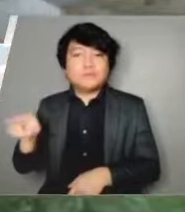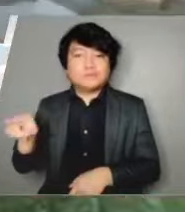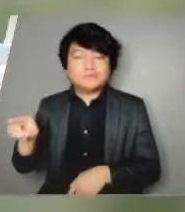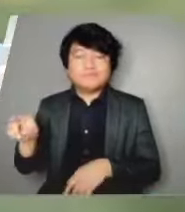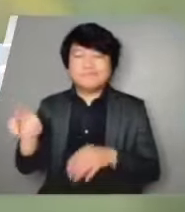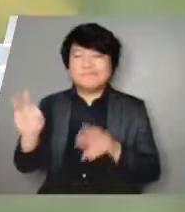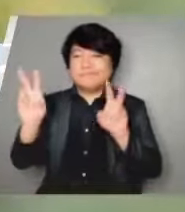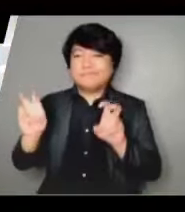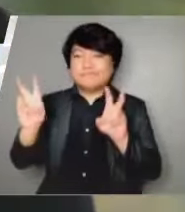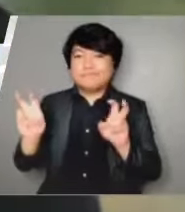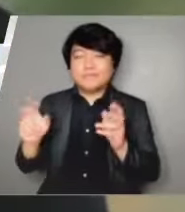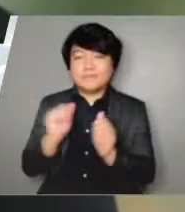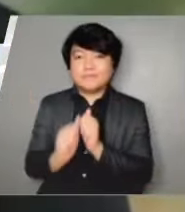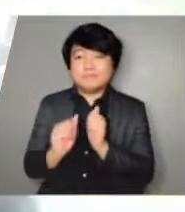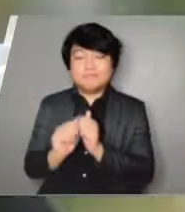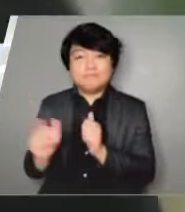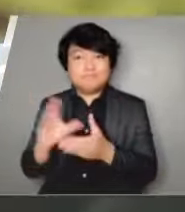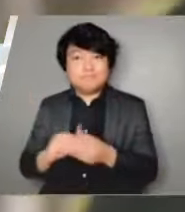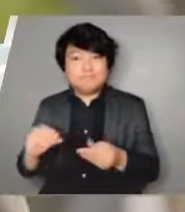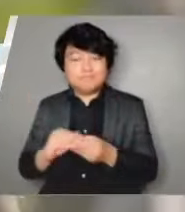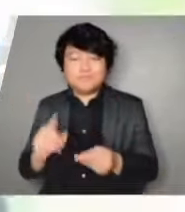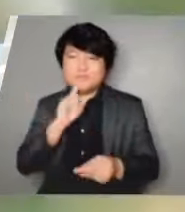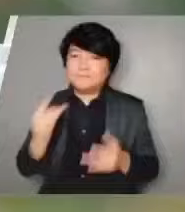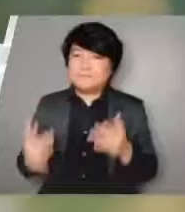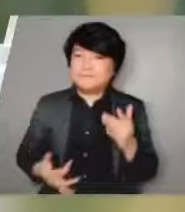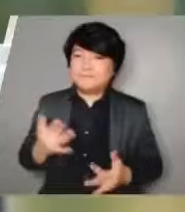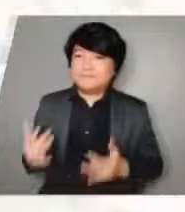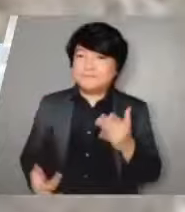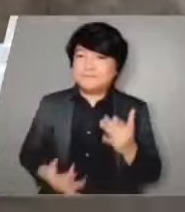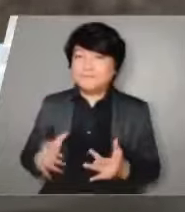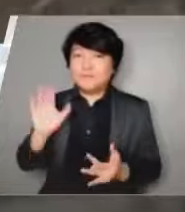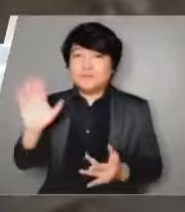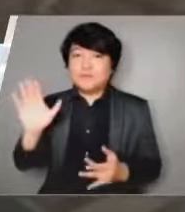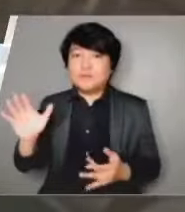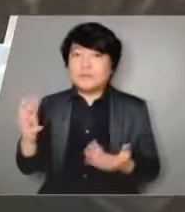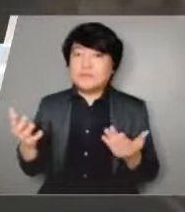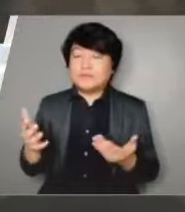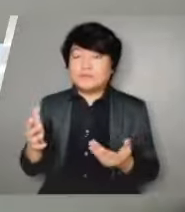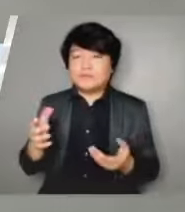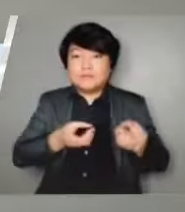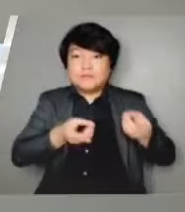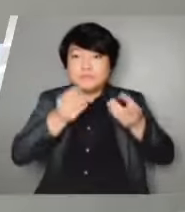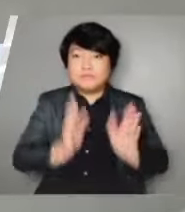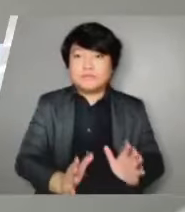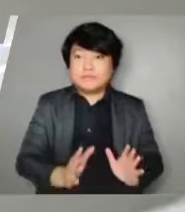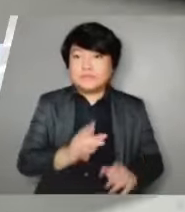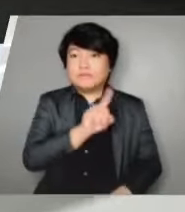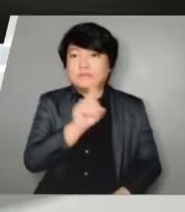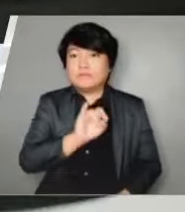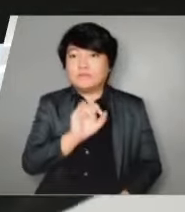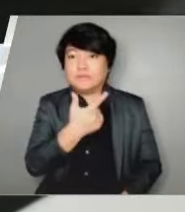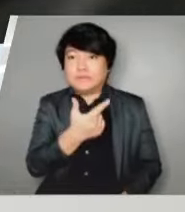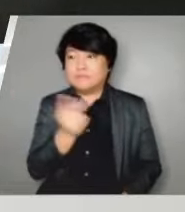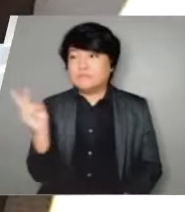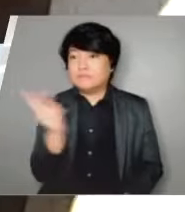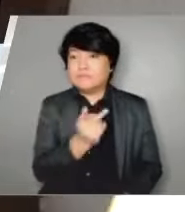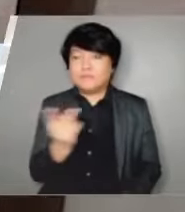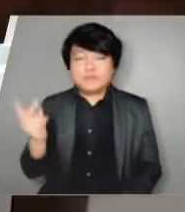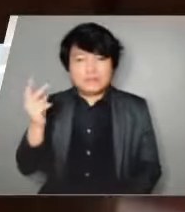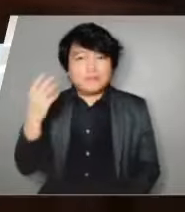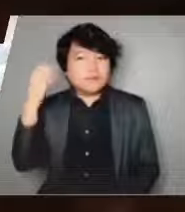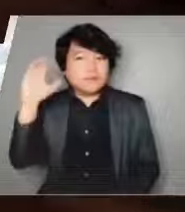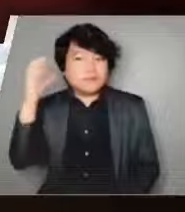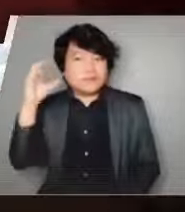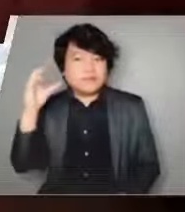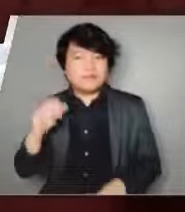din siyang ipalabas ito dahil big fan siya ni Direk Zig Dulay na hahawak ng series. Sabi pa ni Bea, pinaghirapan